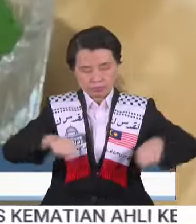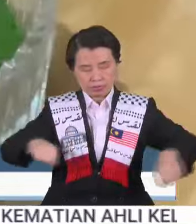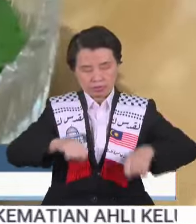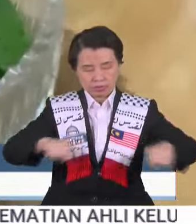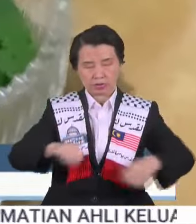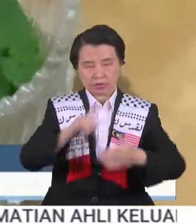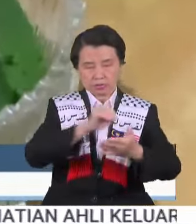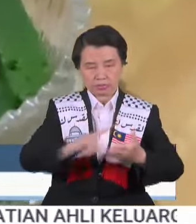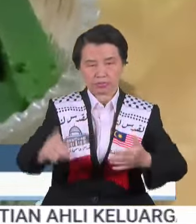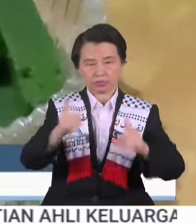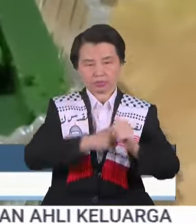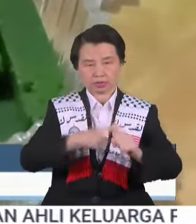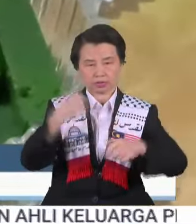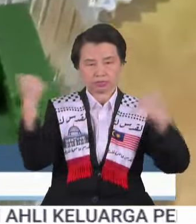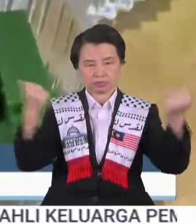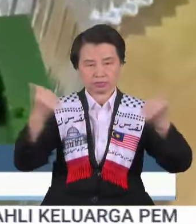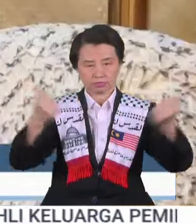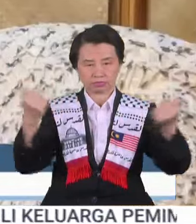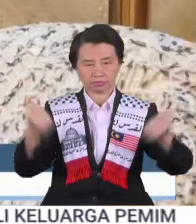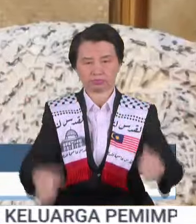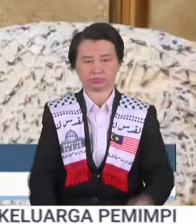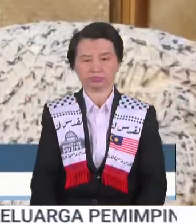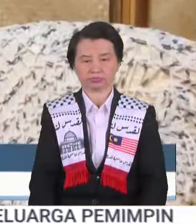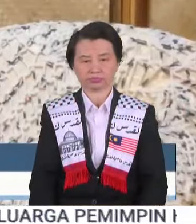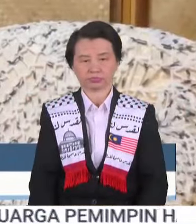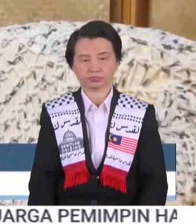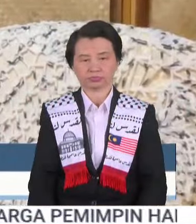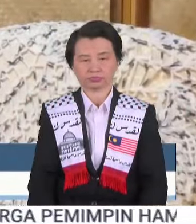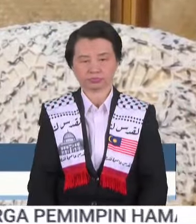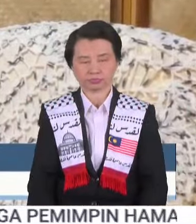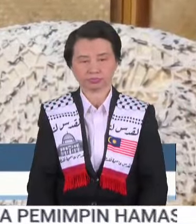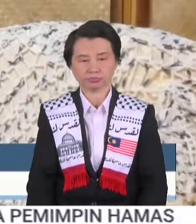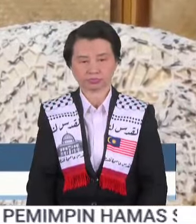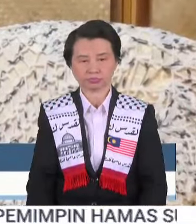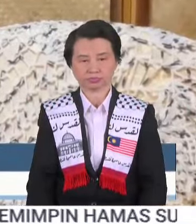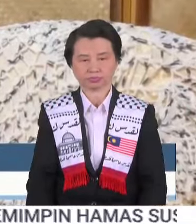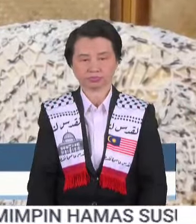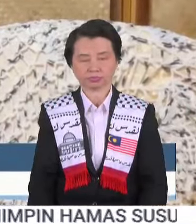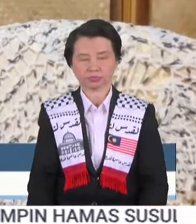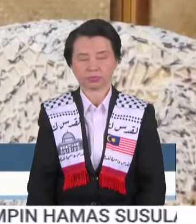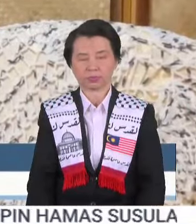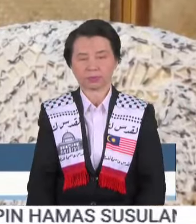pertama sambutan hari raya. Rumah kami tu banyak